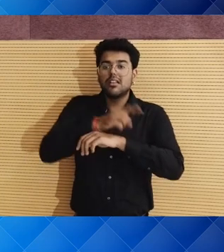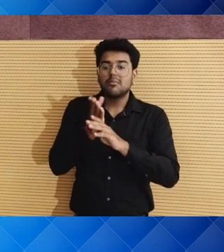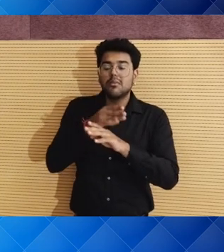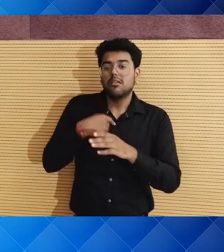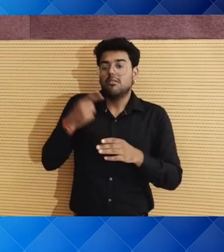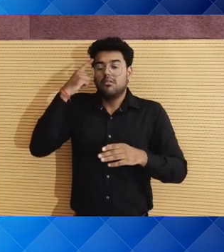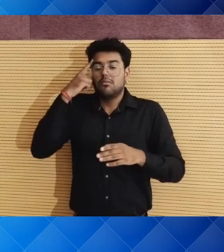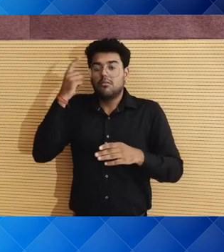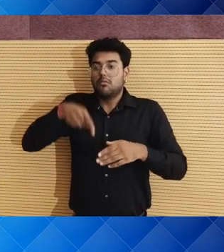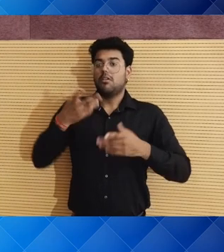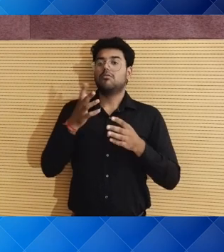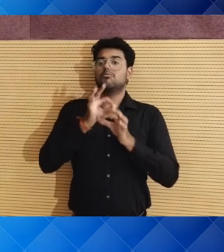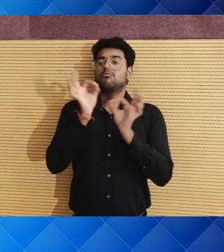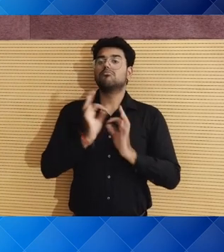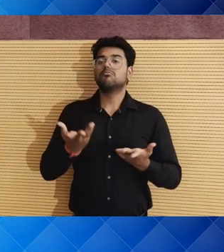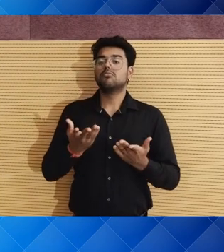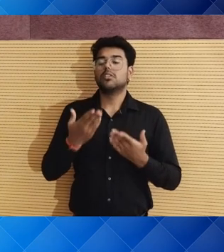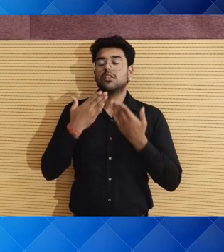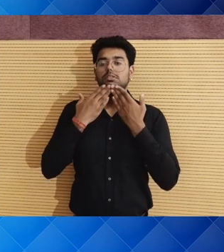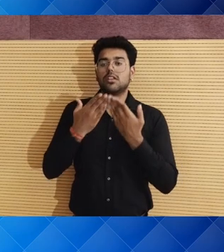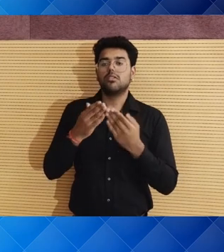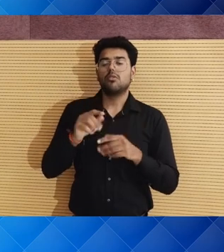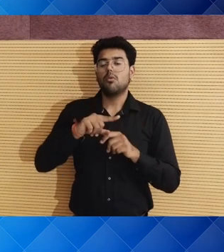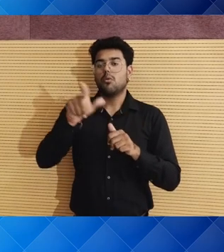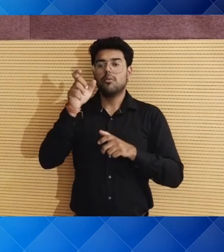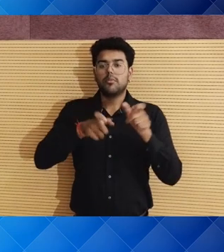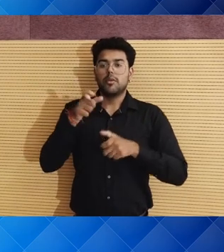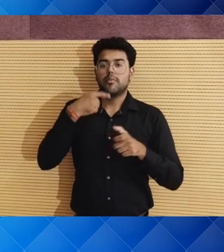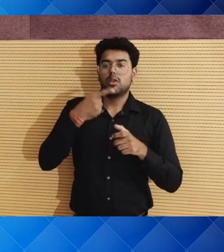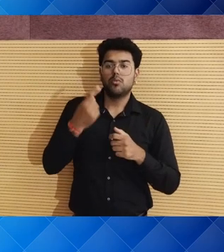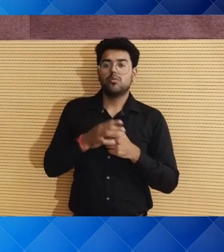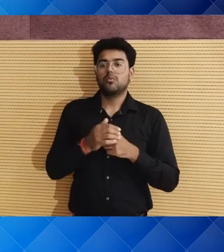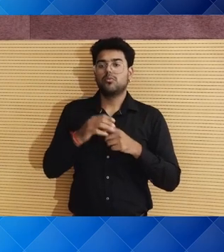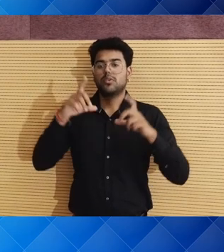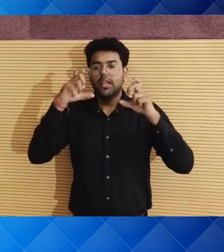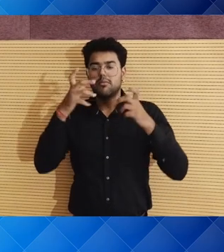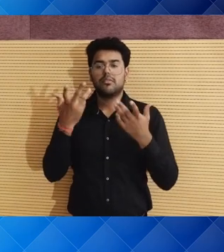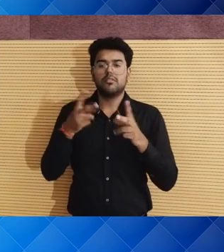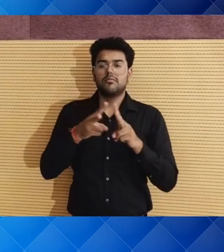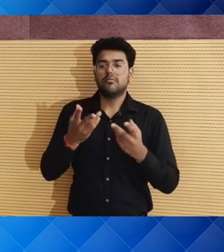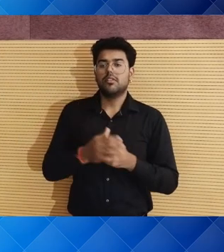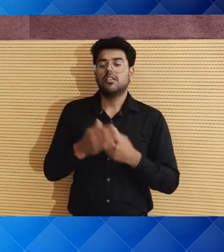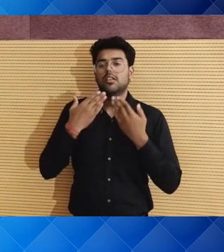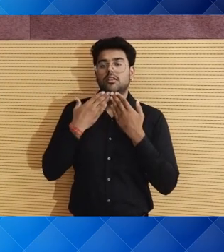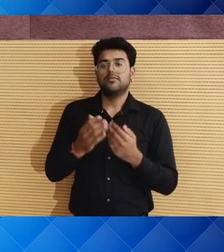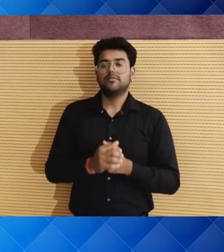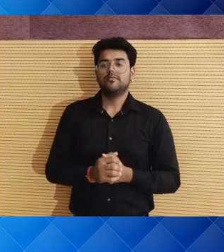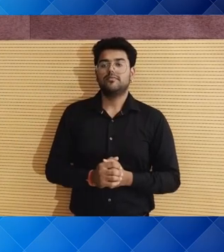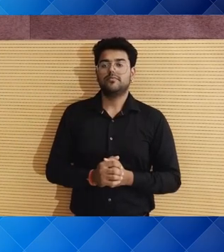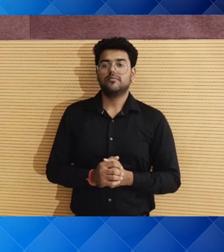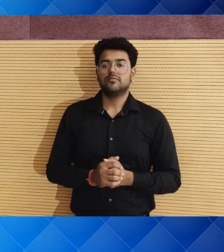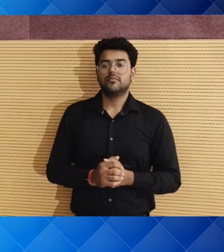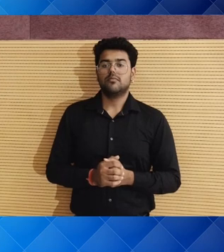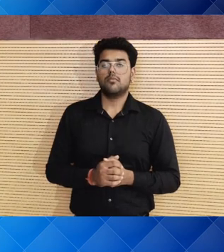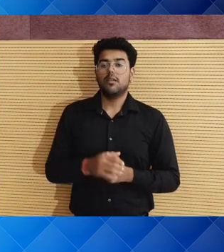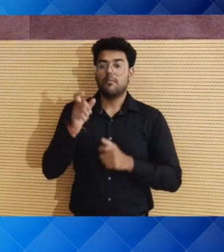से व्यवस्था संपन्न हो रही है, तो उनका बहुत बहुत धन्यवाद। मीडिया के सभी सम्मानित सदस्यों का मैं बहुत बहुत धन्यवाद देता हूँ और जो भी